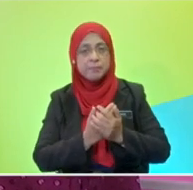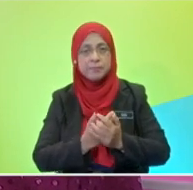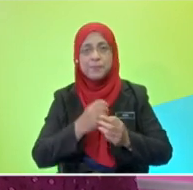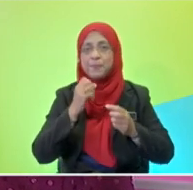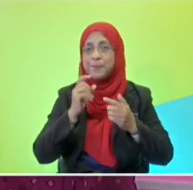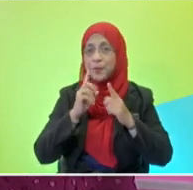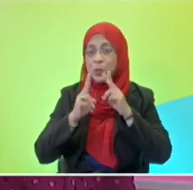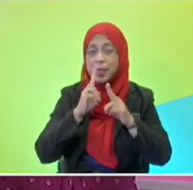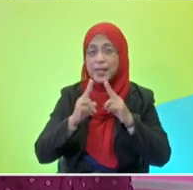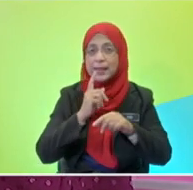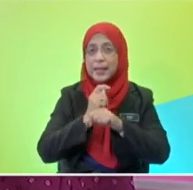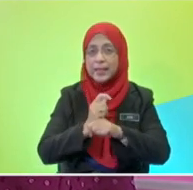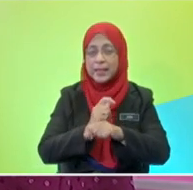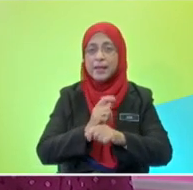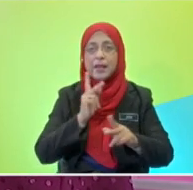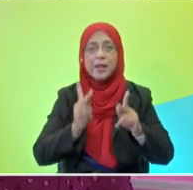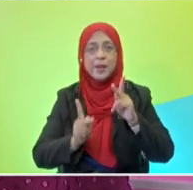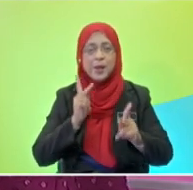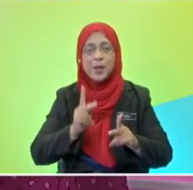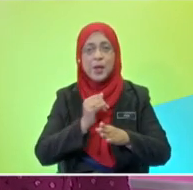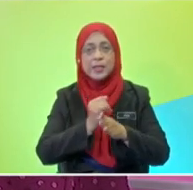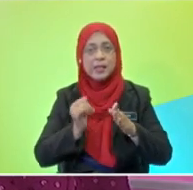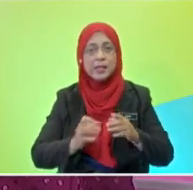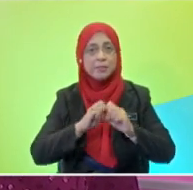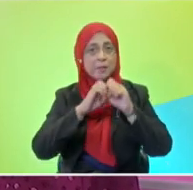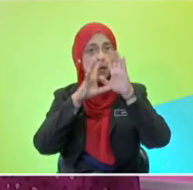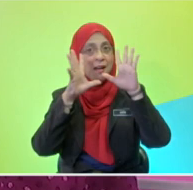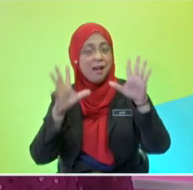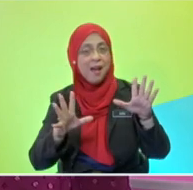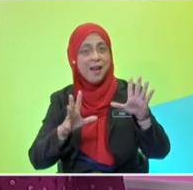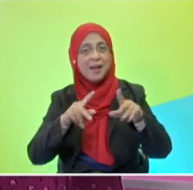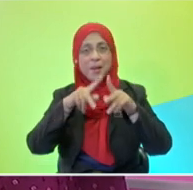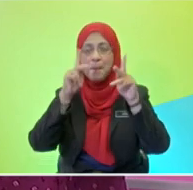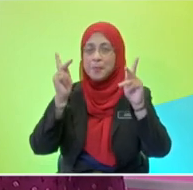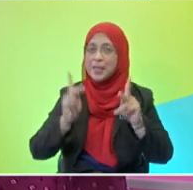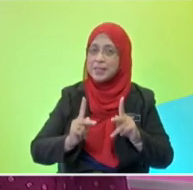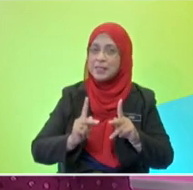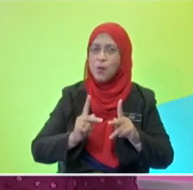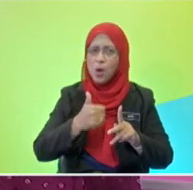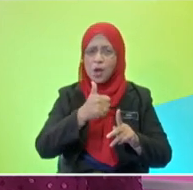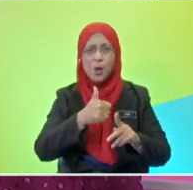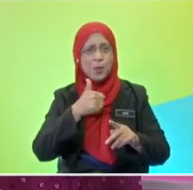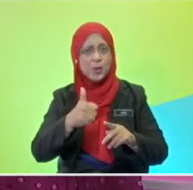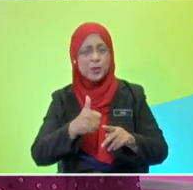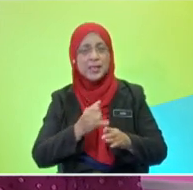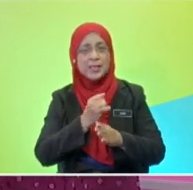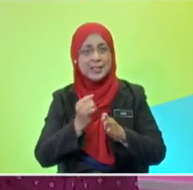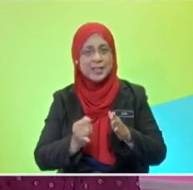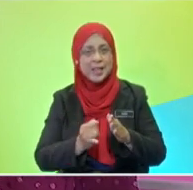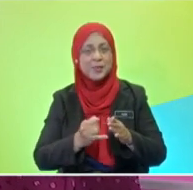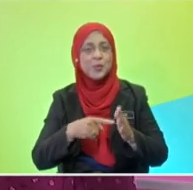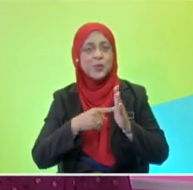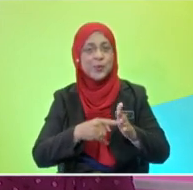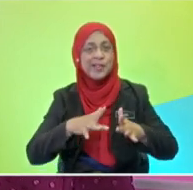Tania sekiranya Jiran kita itu Cemerlang dalam pemeriksaan SPN kita hendaklah mengucapkan tanah dan menunjukkan rasa